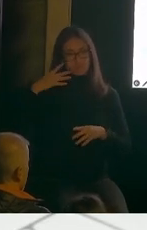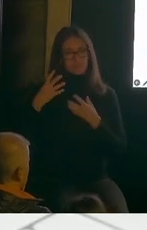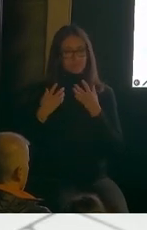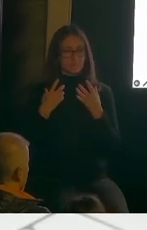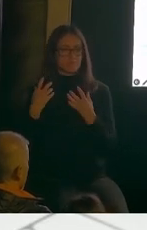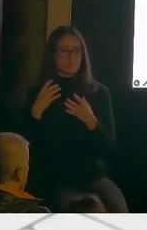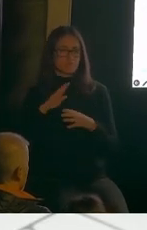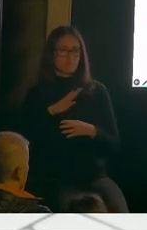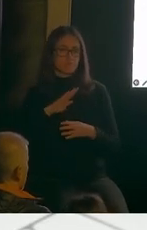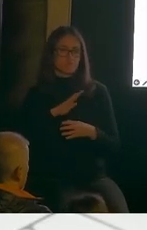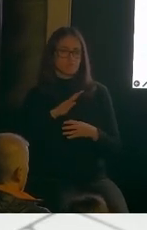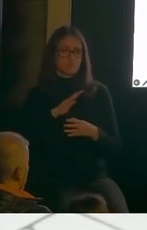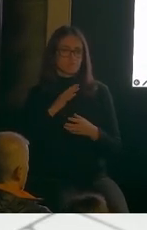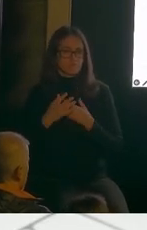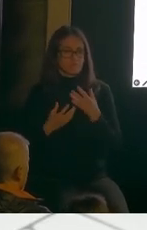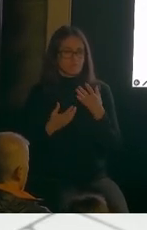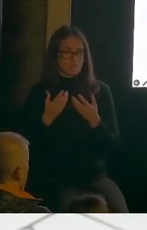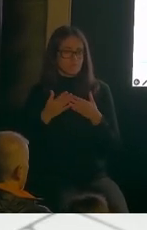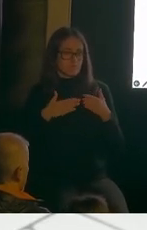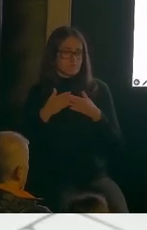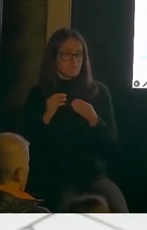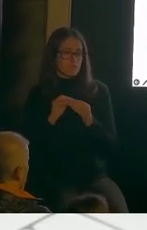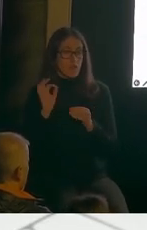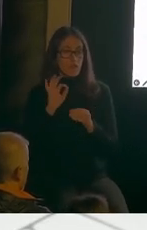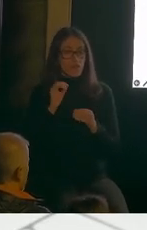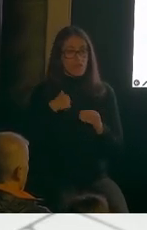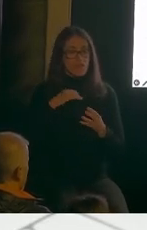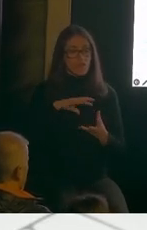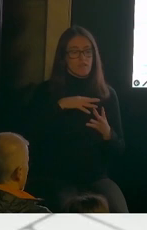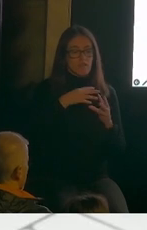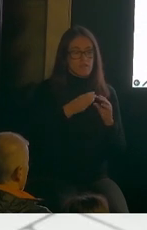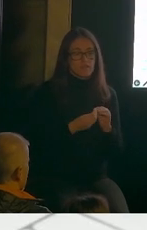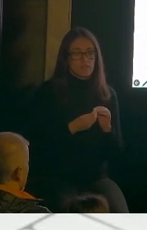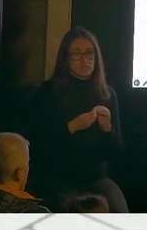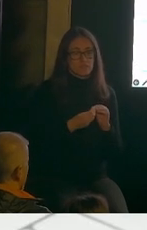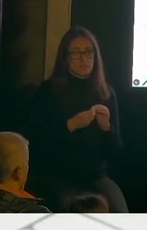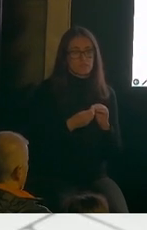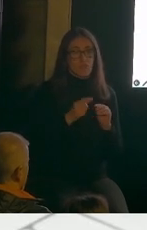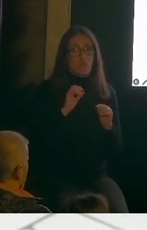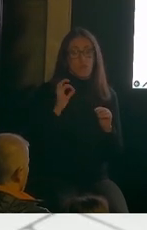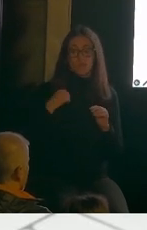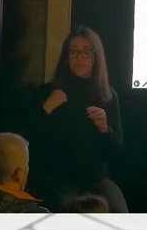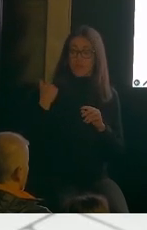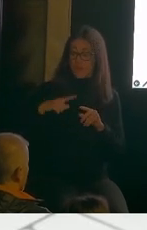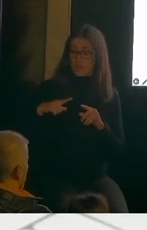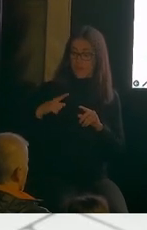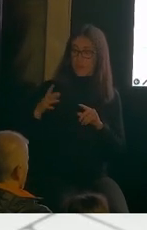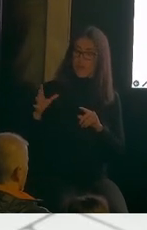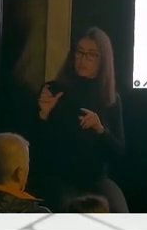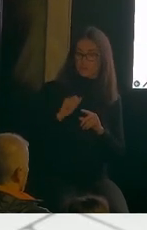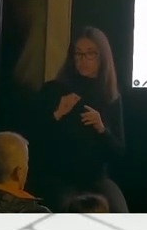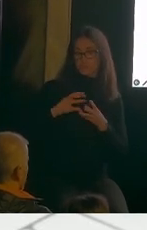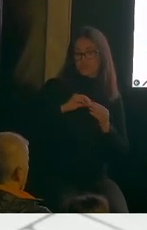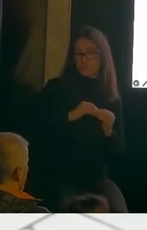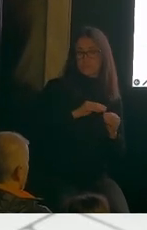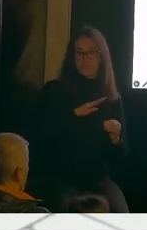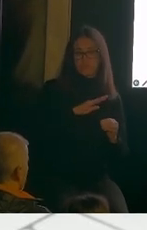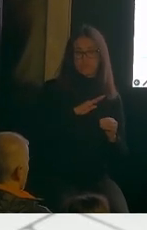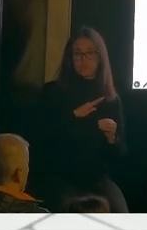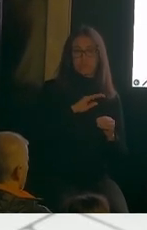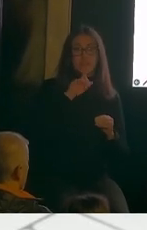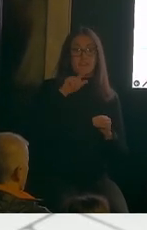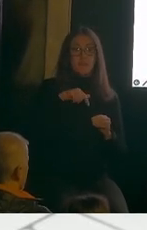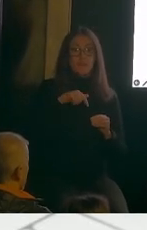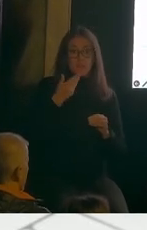dia o d'adaptar-ne d'algunes de ja existents. I un altre aspecte molt important per mi a la